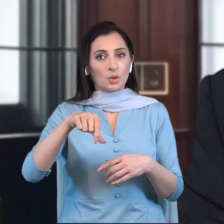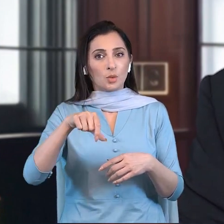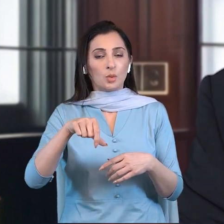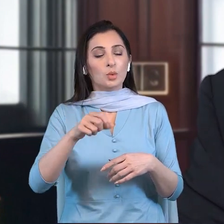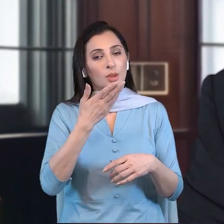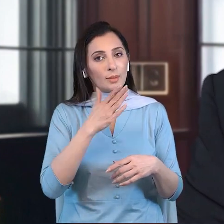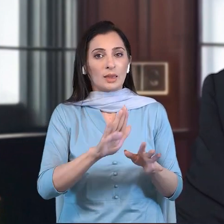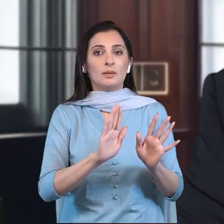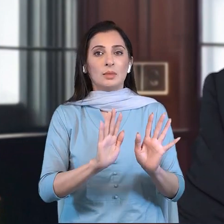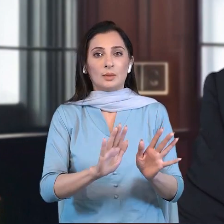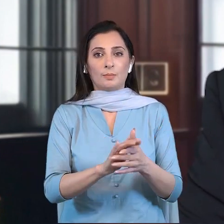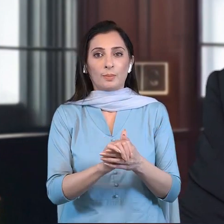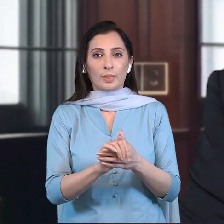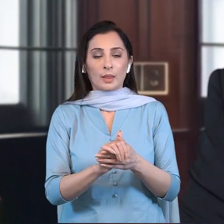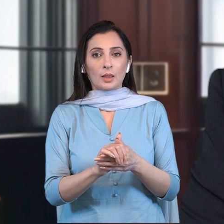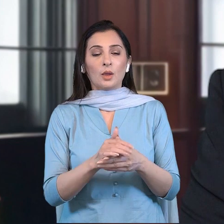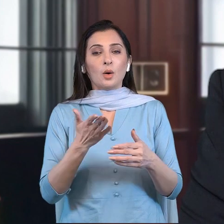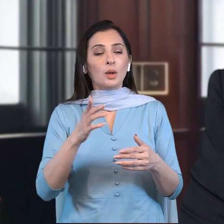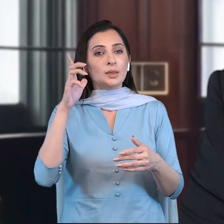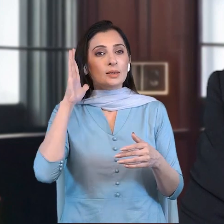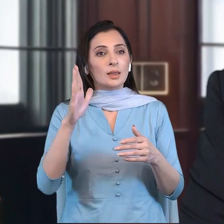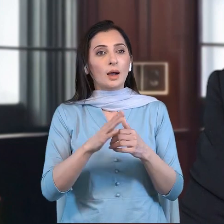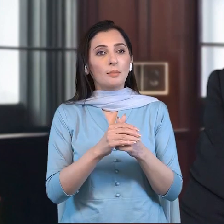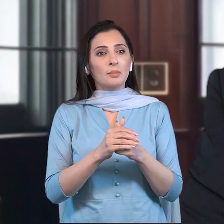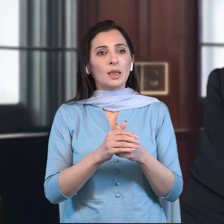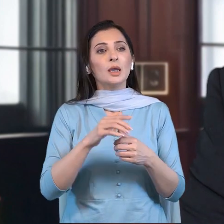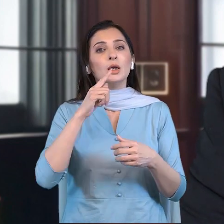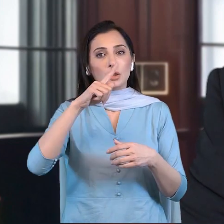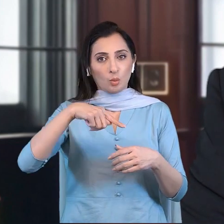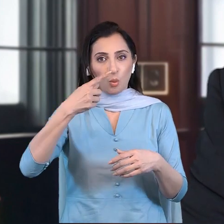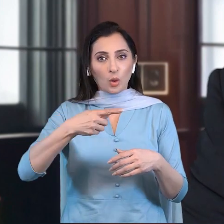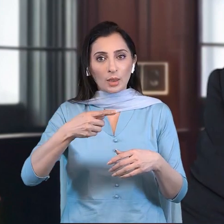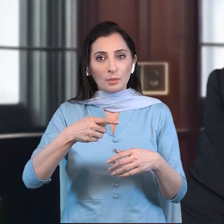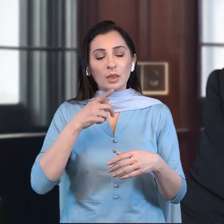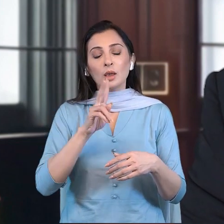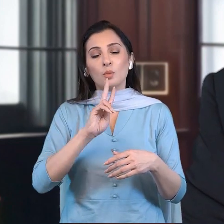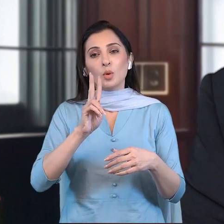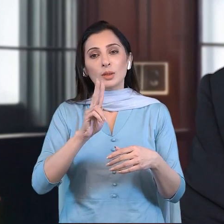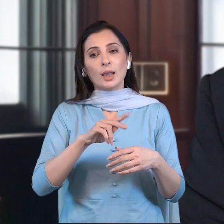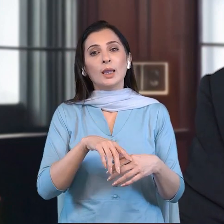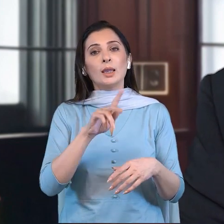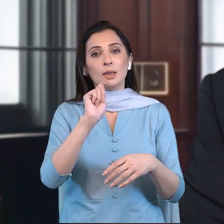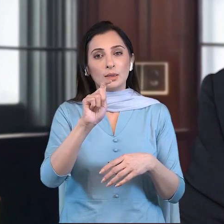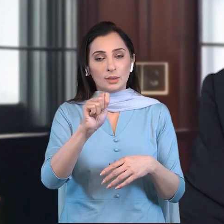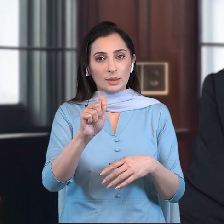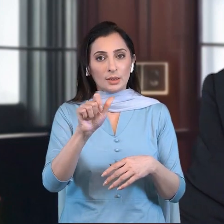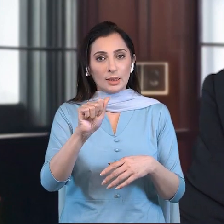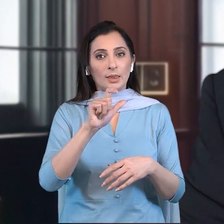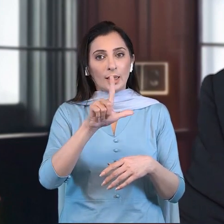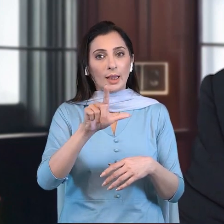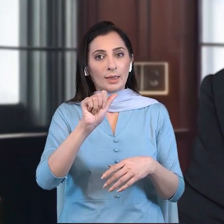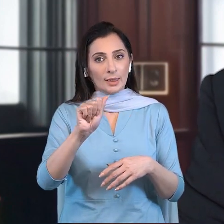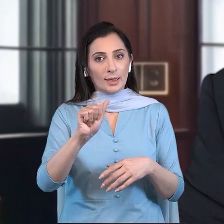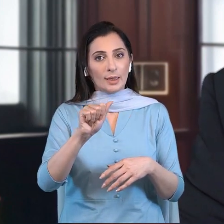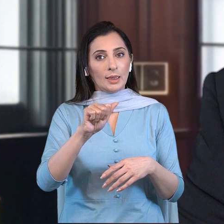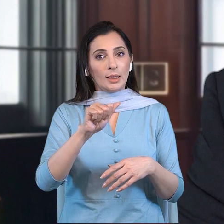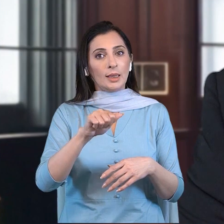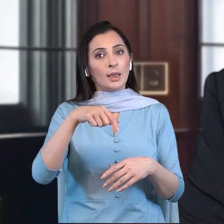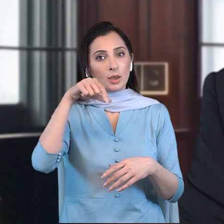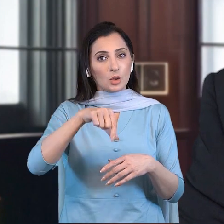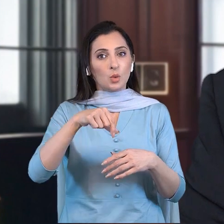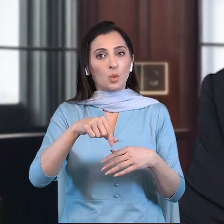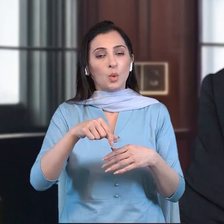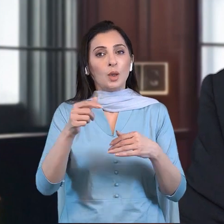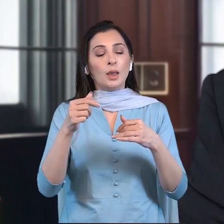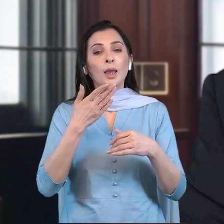بی اورل ایز ویل ایز کین بی ریٹن، بٹ ایڈوائزیبل ہے کہ ریٹن ہو، کیونکہ اورل کی کوئی